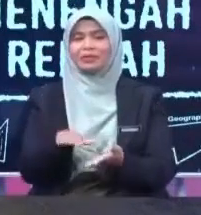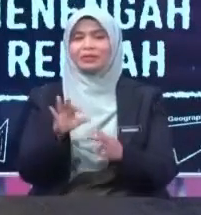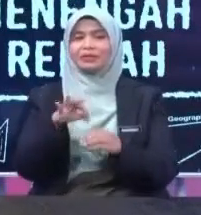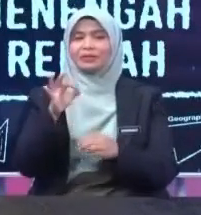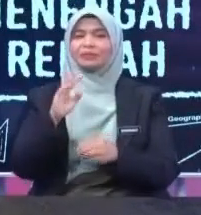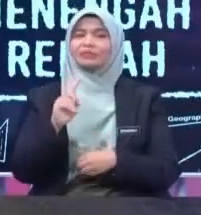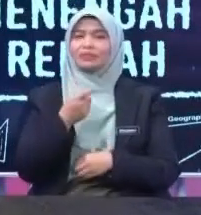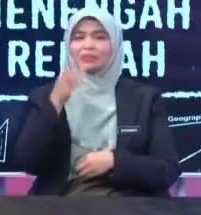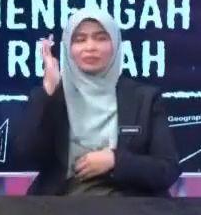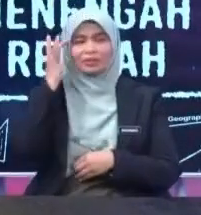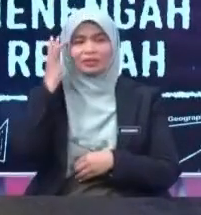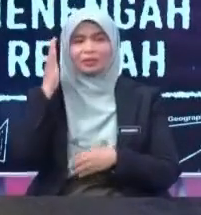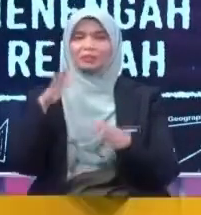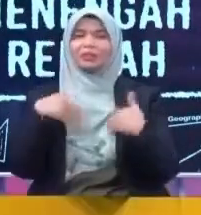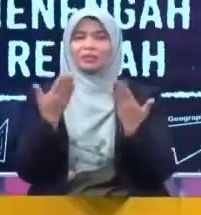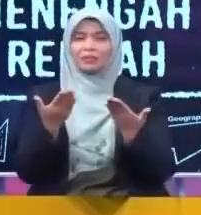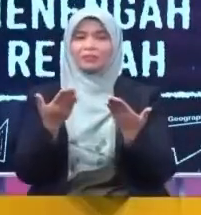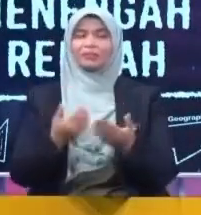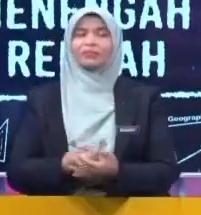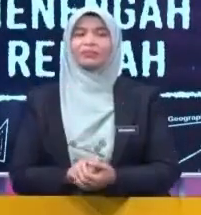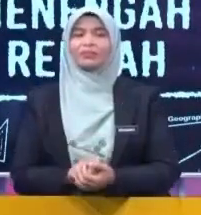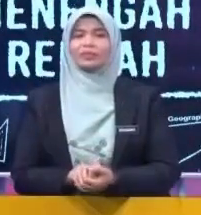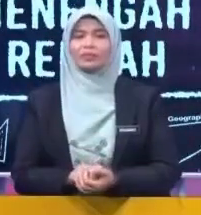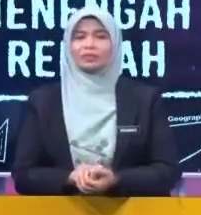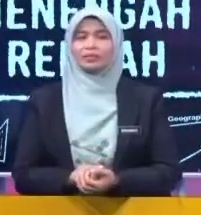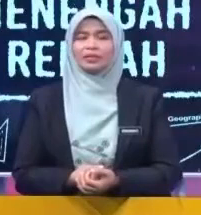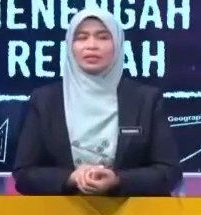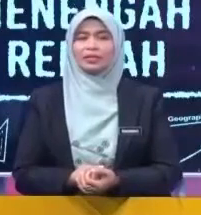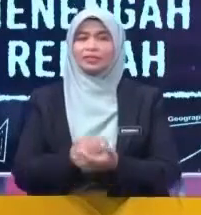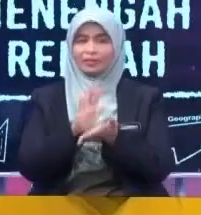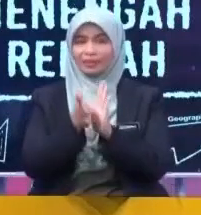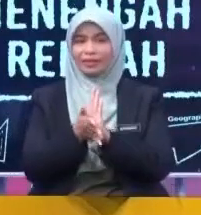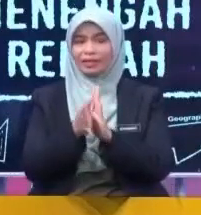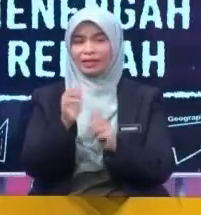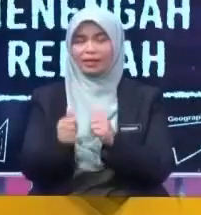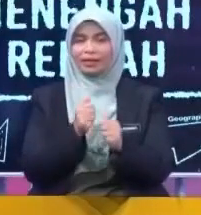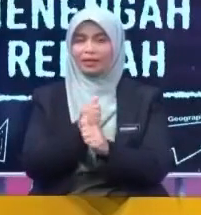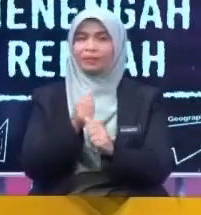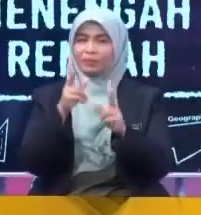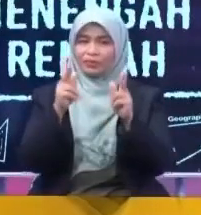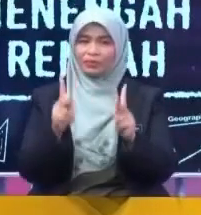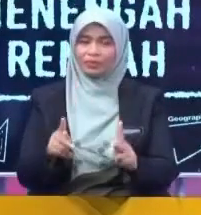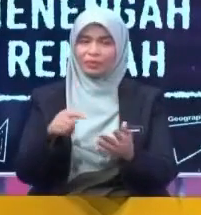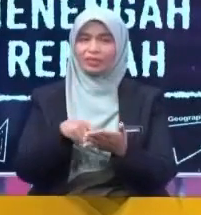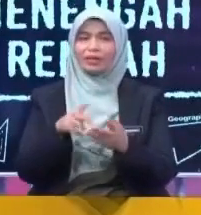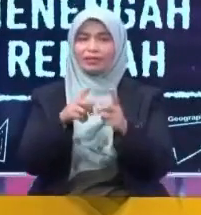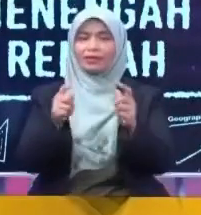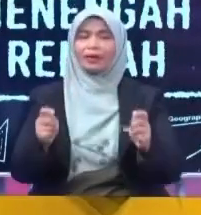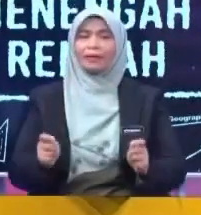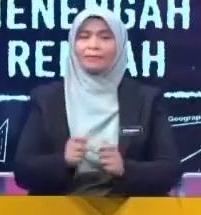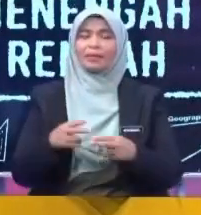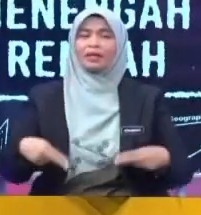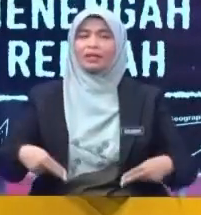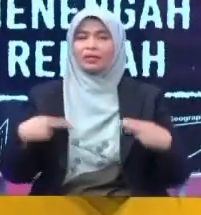mana keadaan di alam barzah tersebut. Okay, jadi alam barzah adalah tempat kehidupan roh-roh bagi mereka